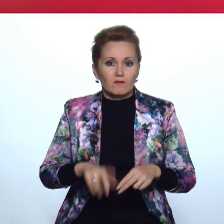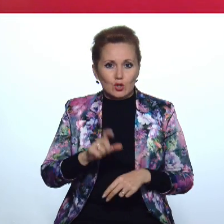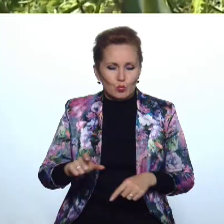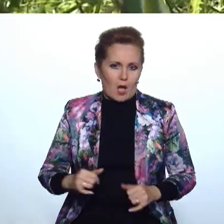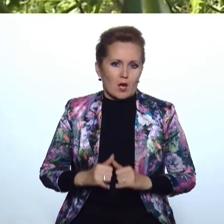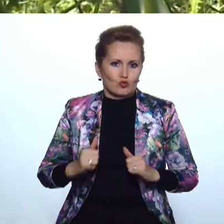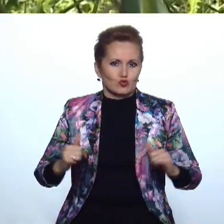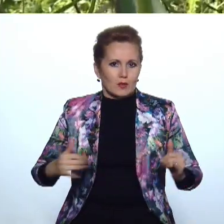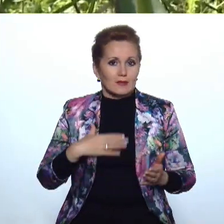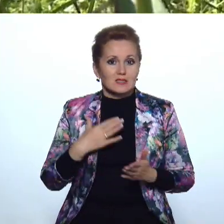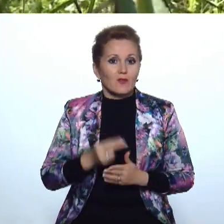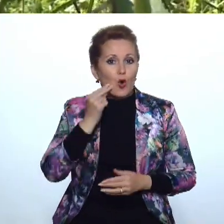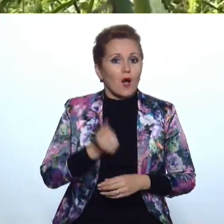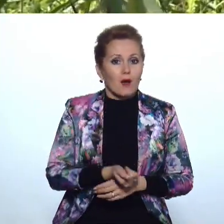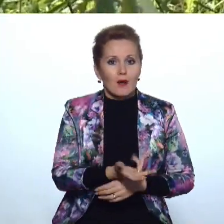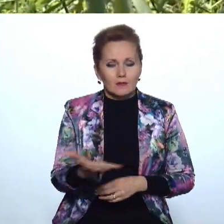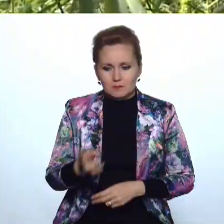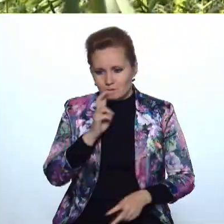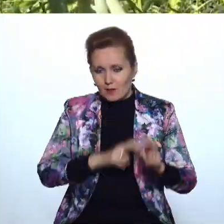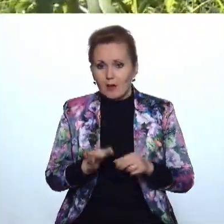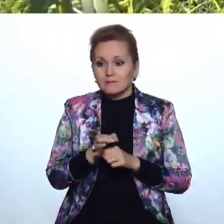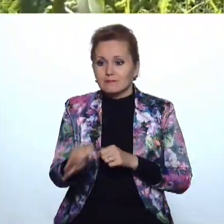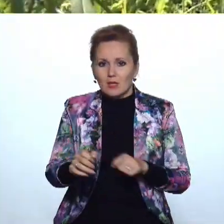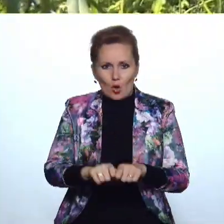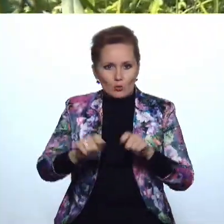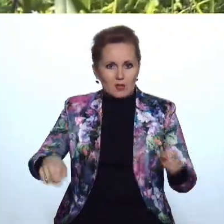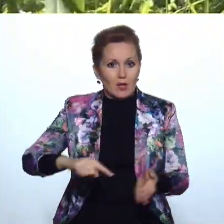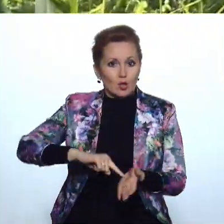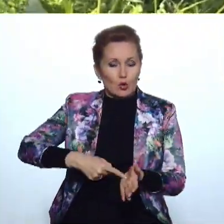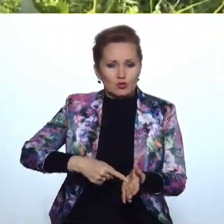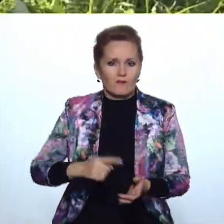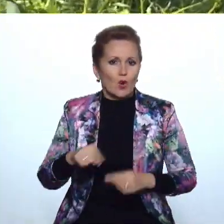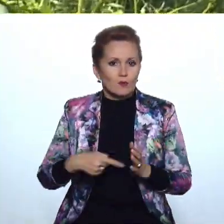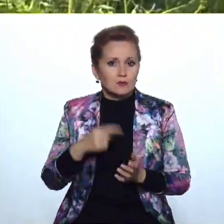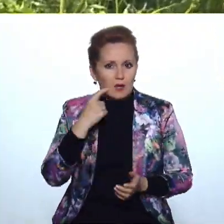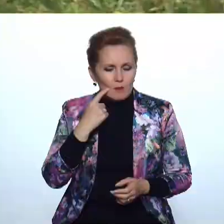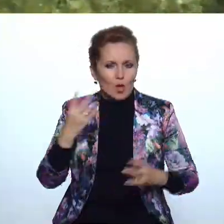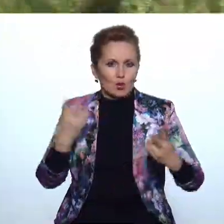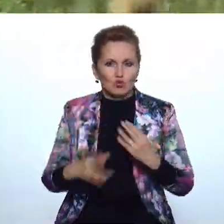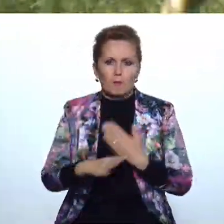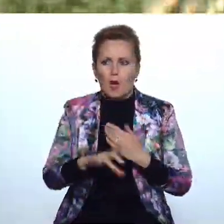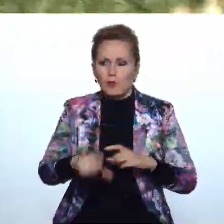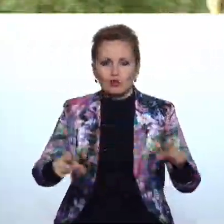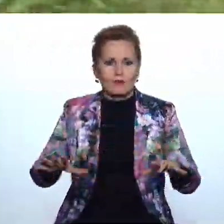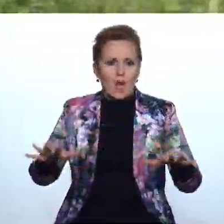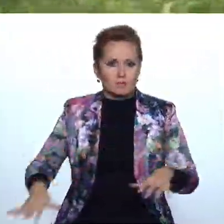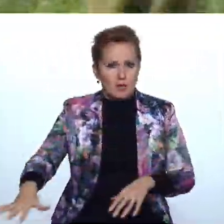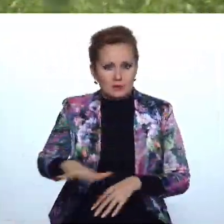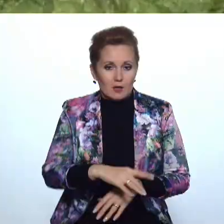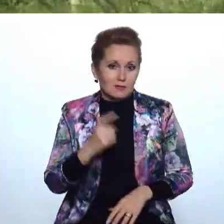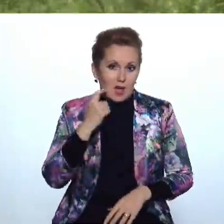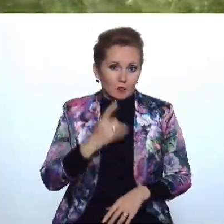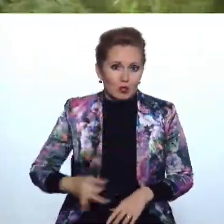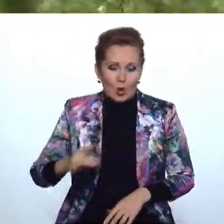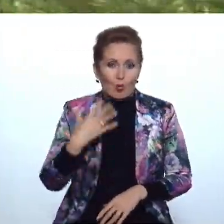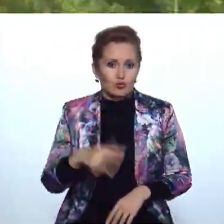ряды. Поисковики-добровольцы создают филиал в Сарапуле. Нужны стали помощники на местах. Сарапульский район в этом сезоне стал вторым